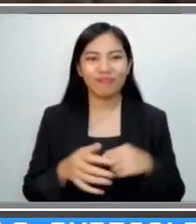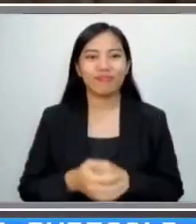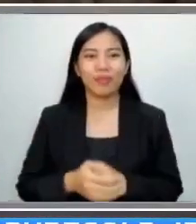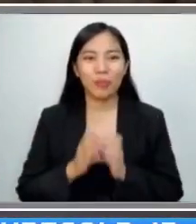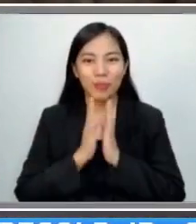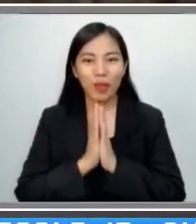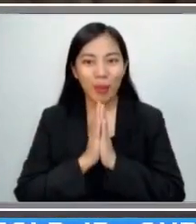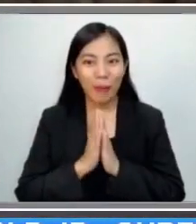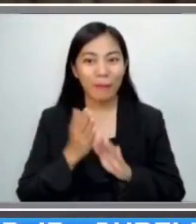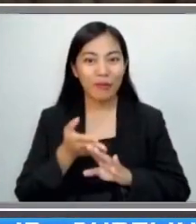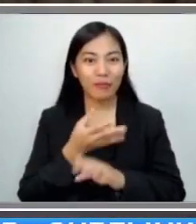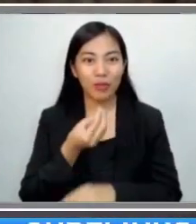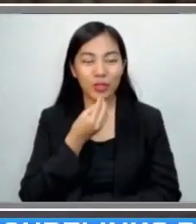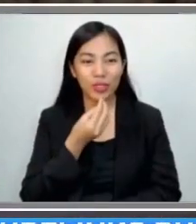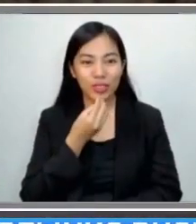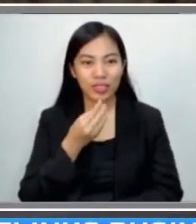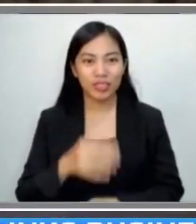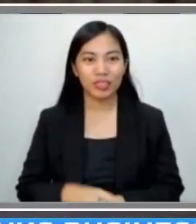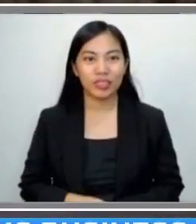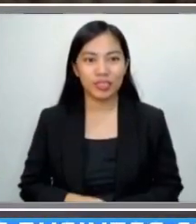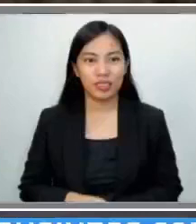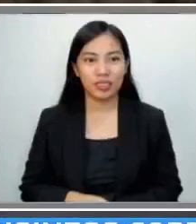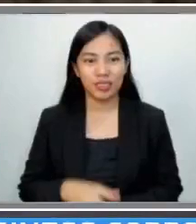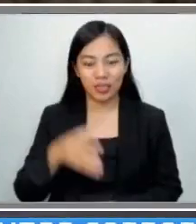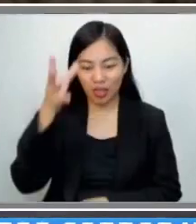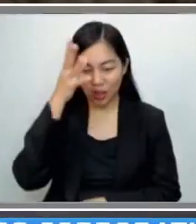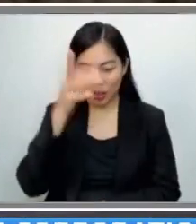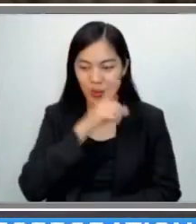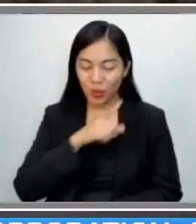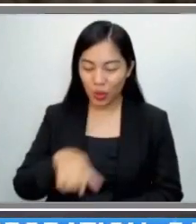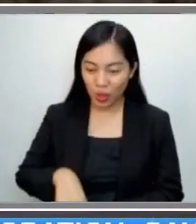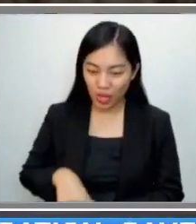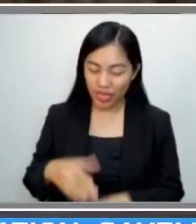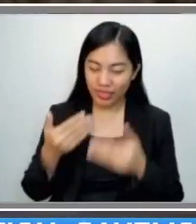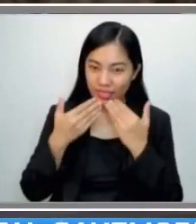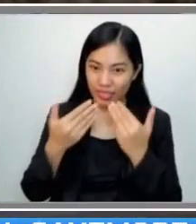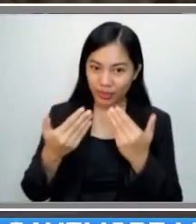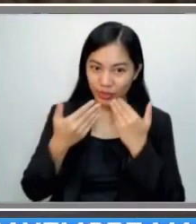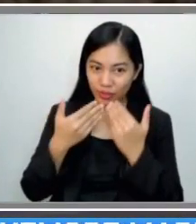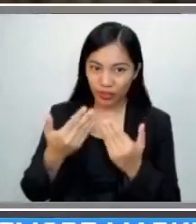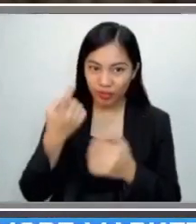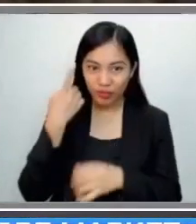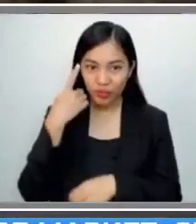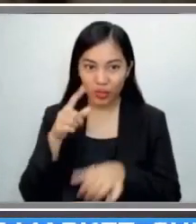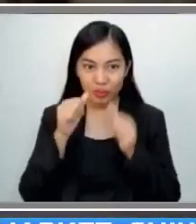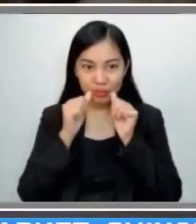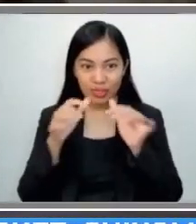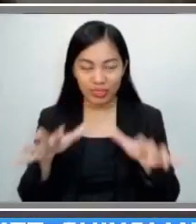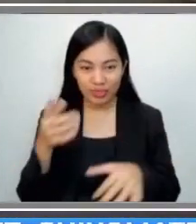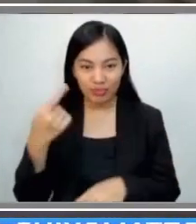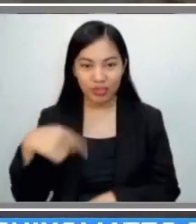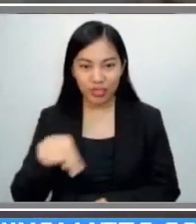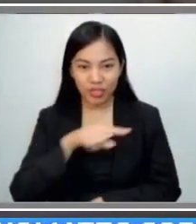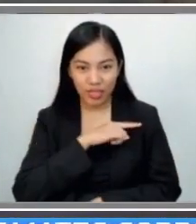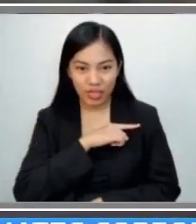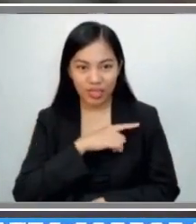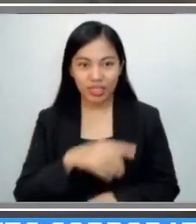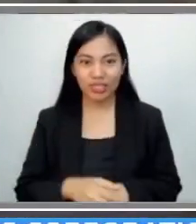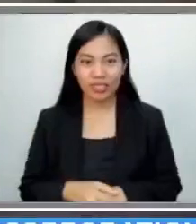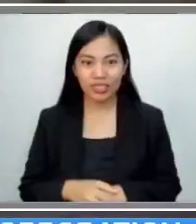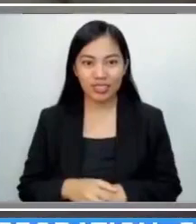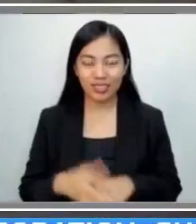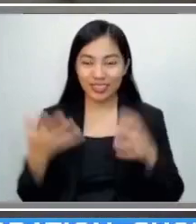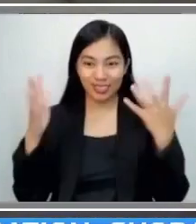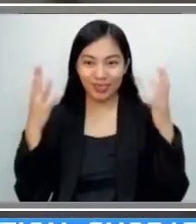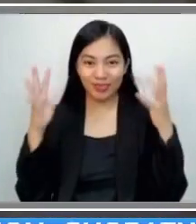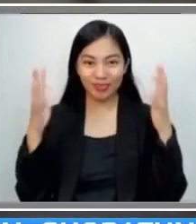Papa Lord, maraming maraming salamat po sa mga blessing niyo po sa amin. Yay! Pwede